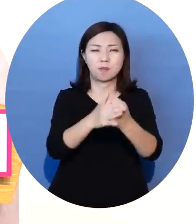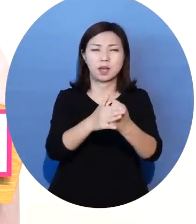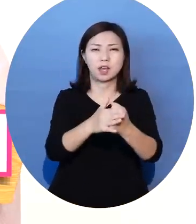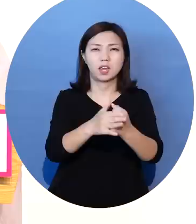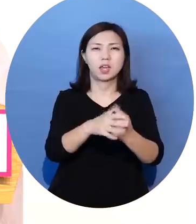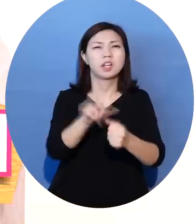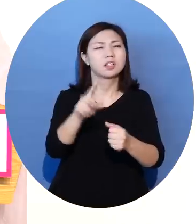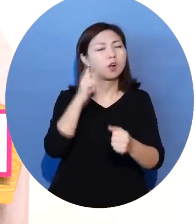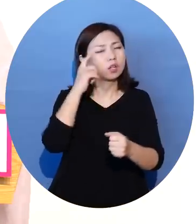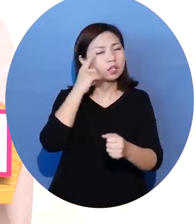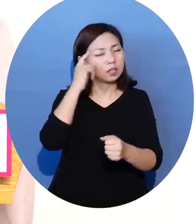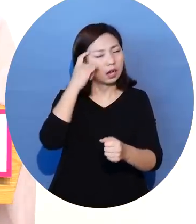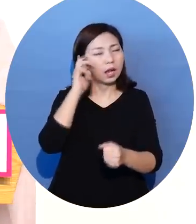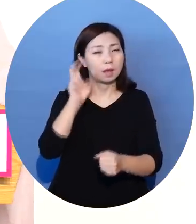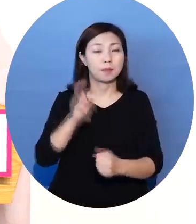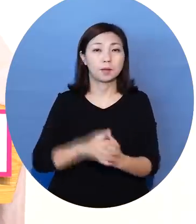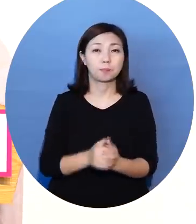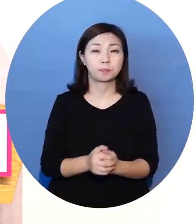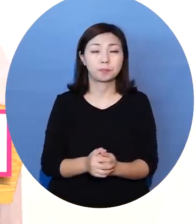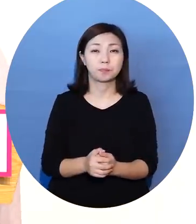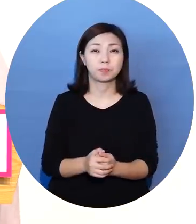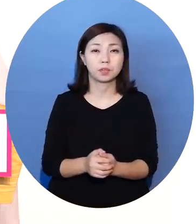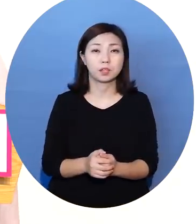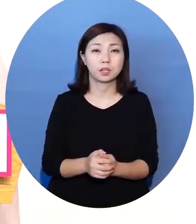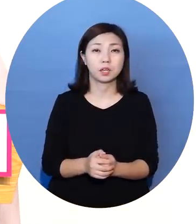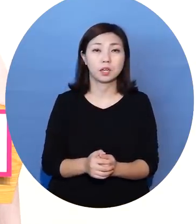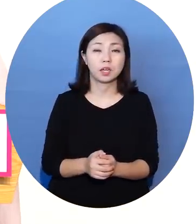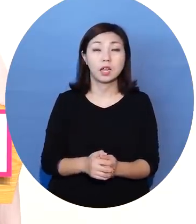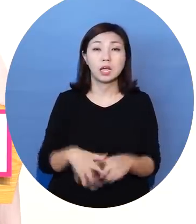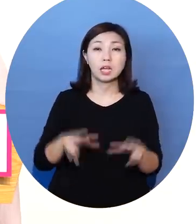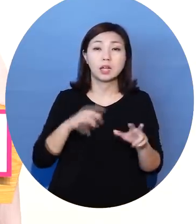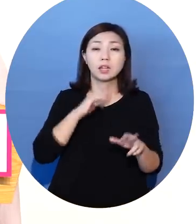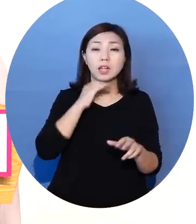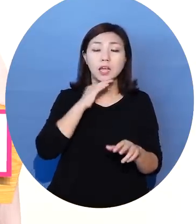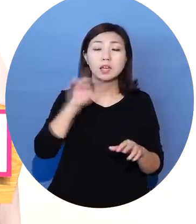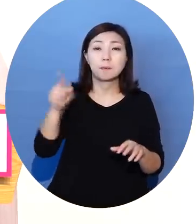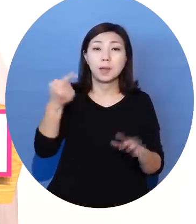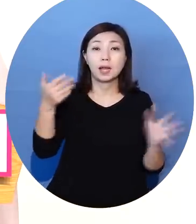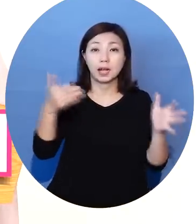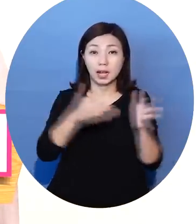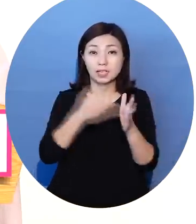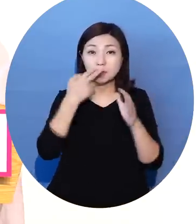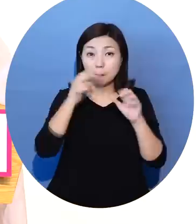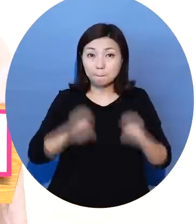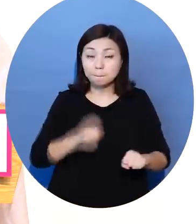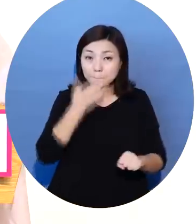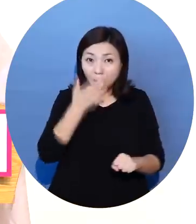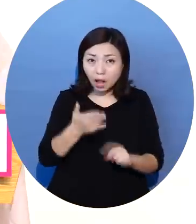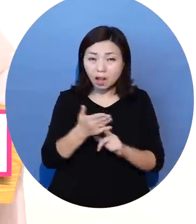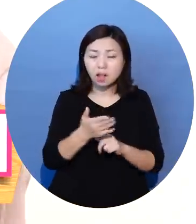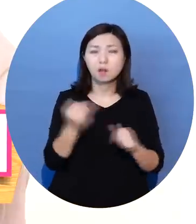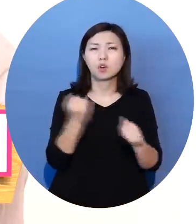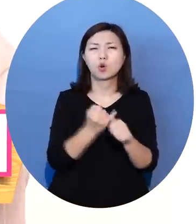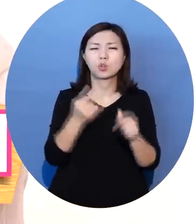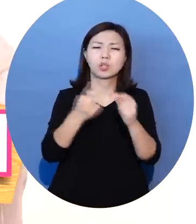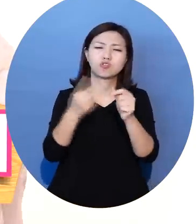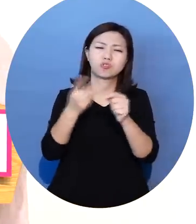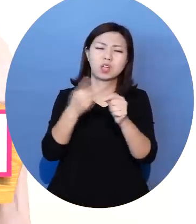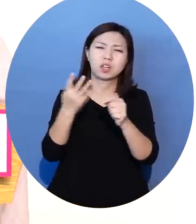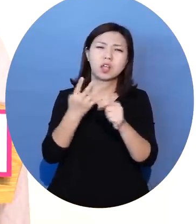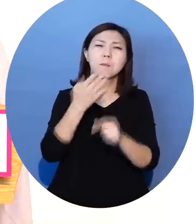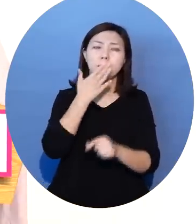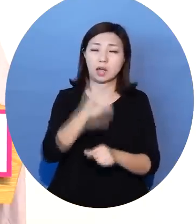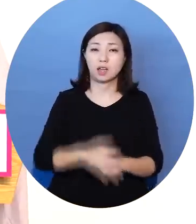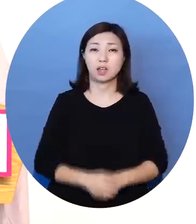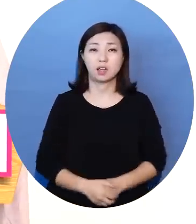게 현실이라면, 결혼을 두 번, 세번할수 있는 것도 현실이기 때문에, 그거는 결혼 일찍 하고 늦게 하고는 아무 관계